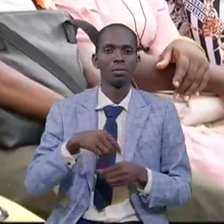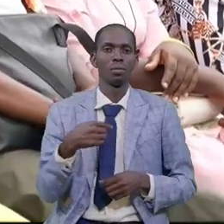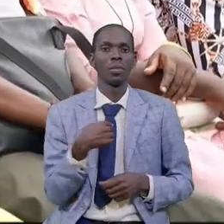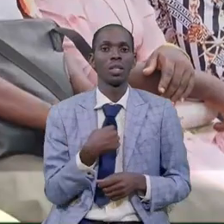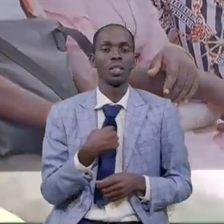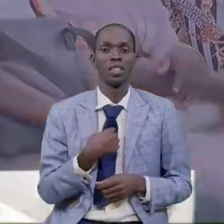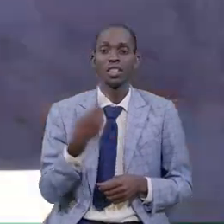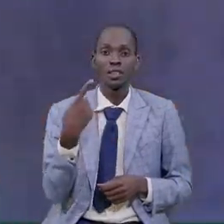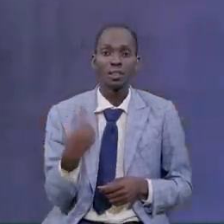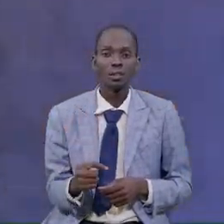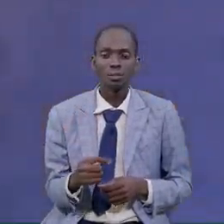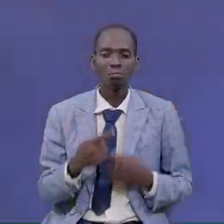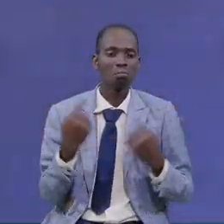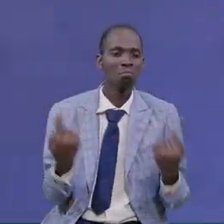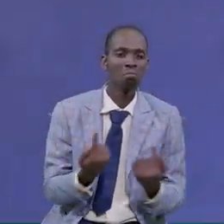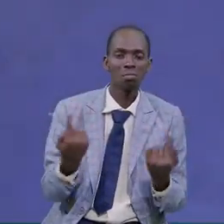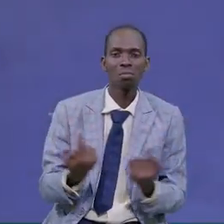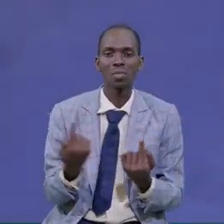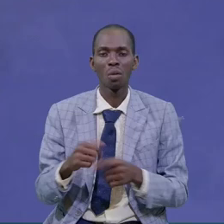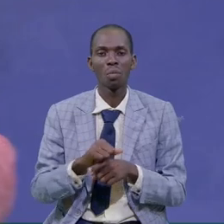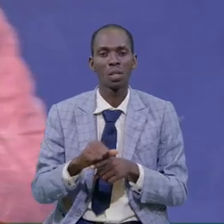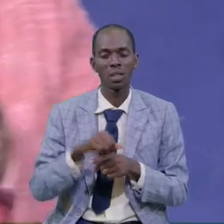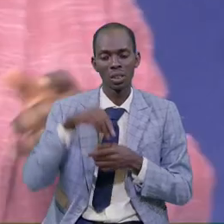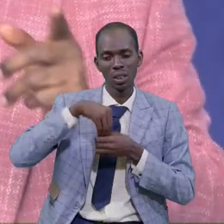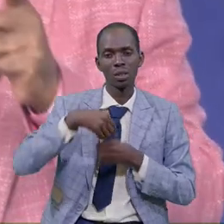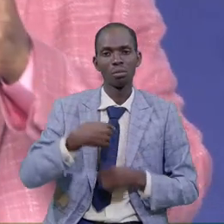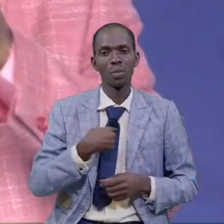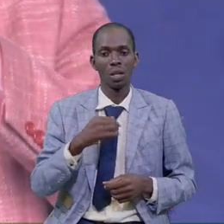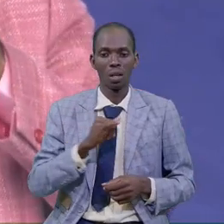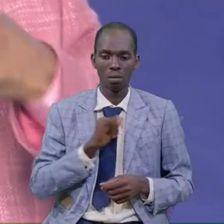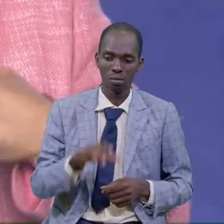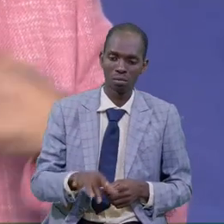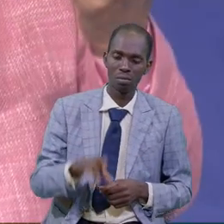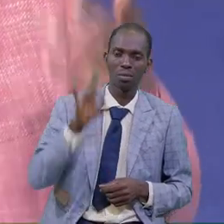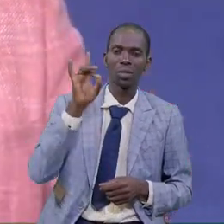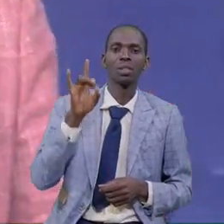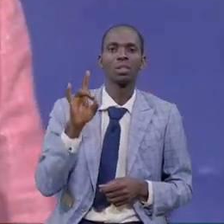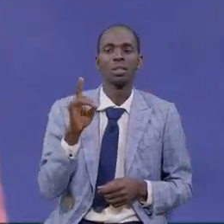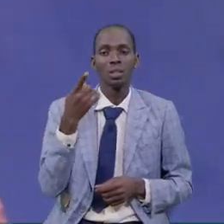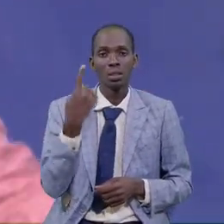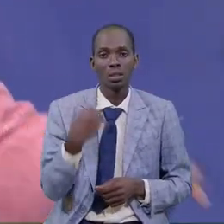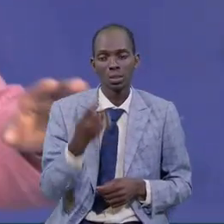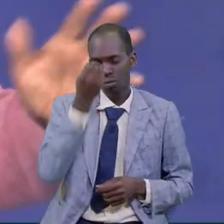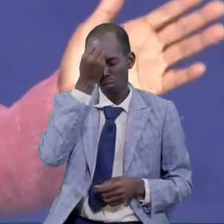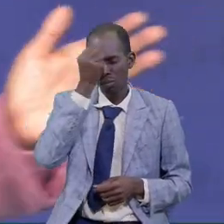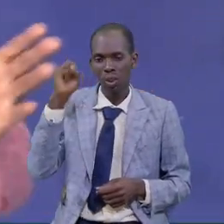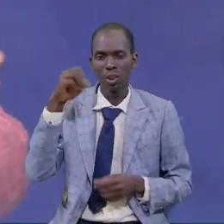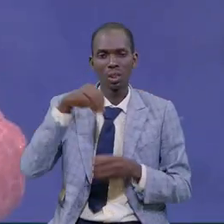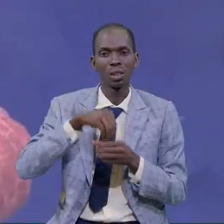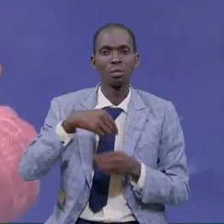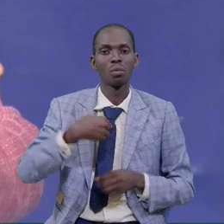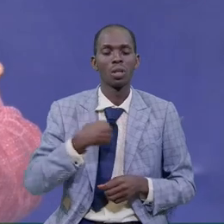Les transgressions en moi. Je découvre les rébellions en moi. Je